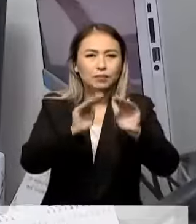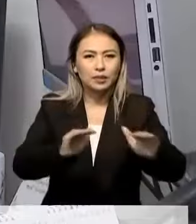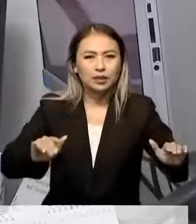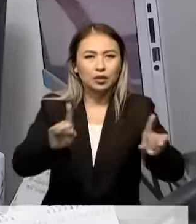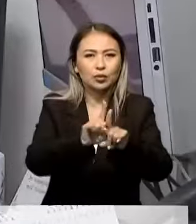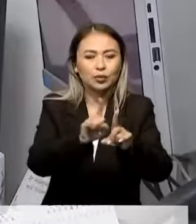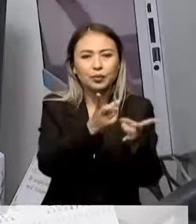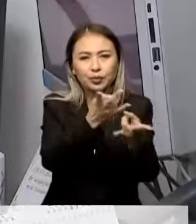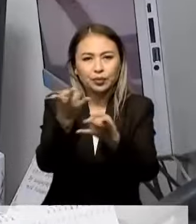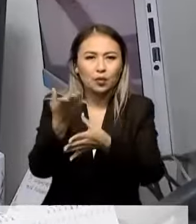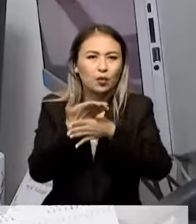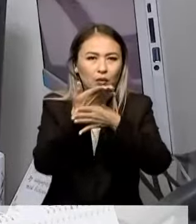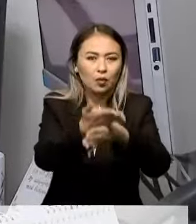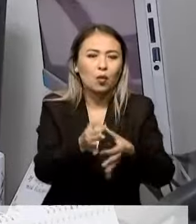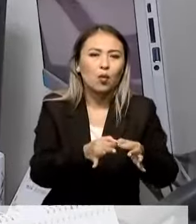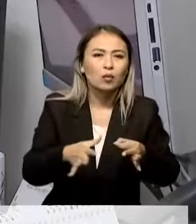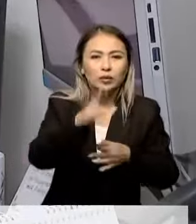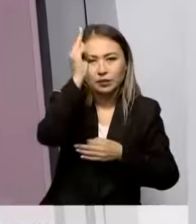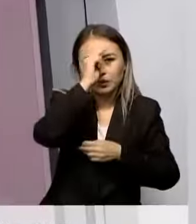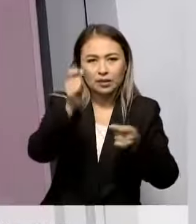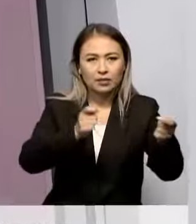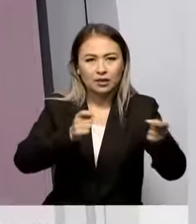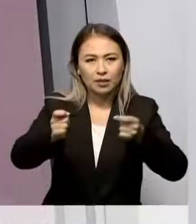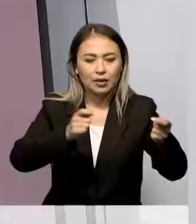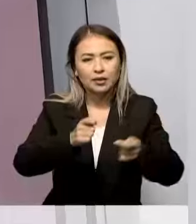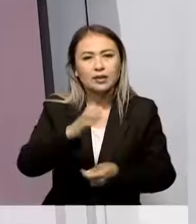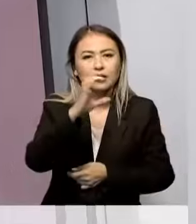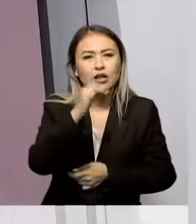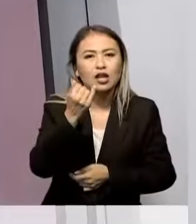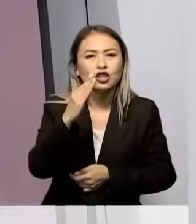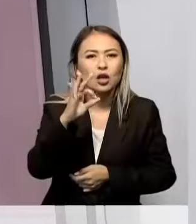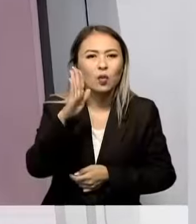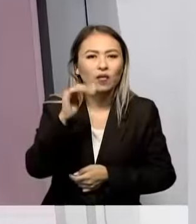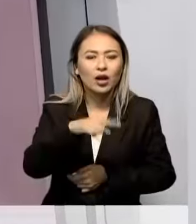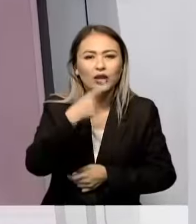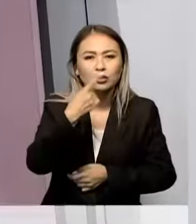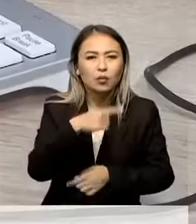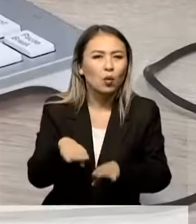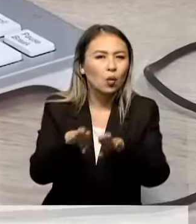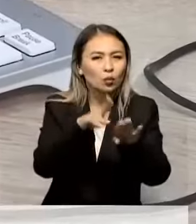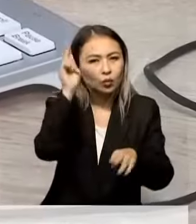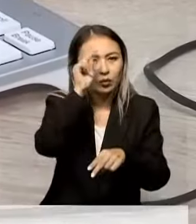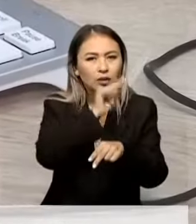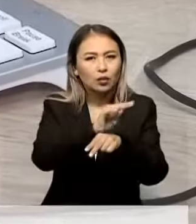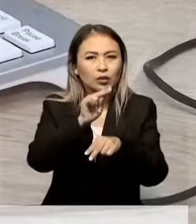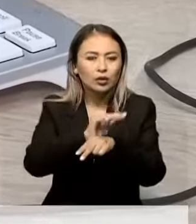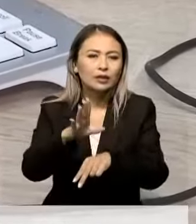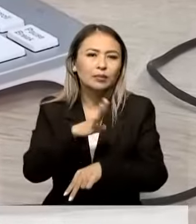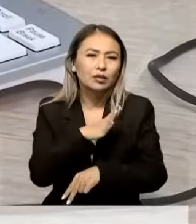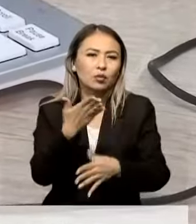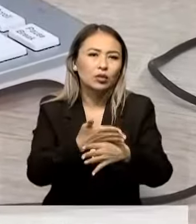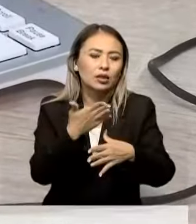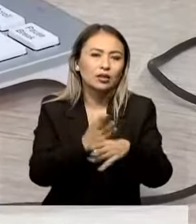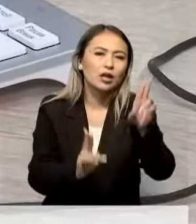да тиісті деңгейде қолдау жасалды. Ал облыстық білім басқармасының бас маманы Салтанат Айжанованың айтуынша, жаппай оқыту қорынан берілетін қолдауға